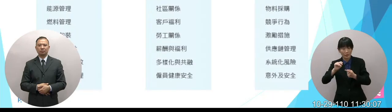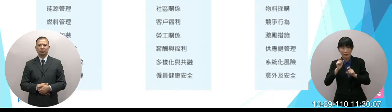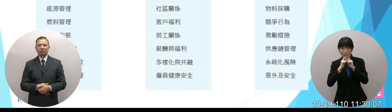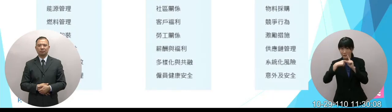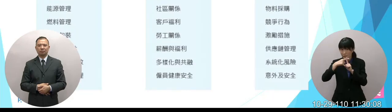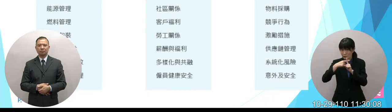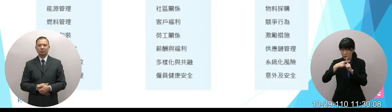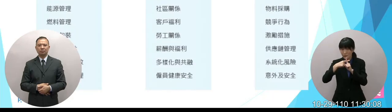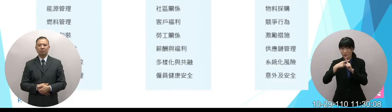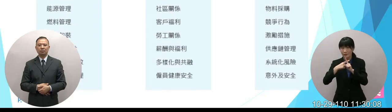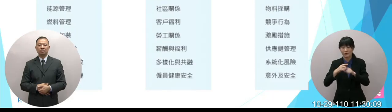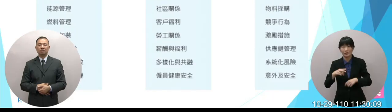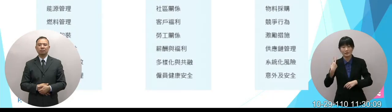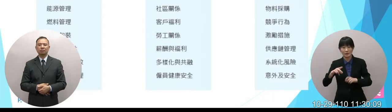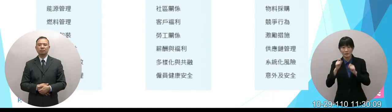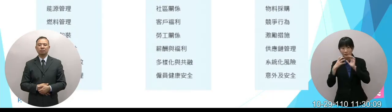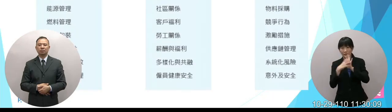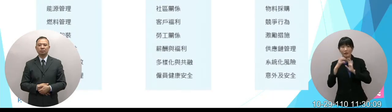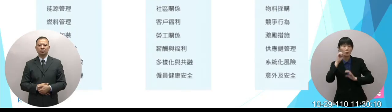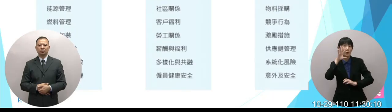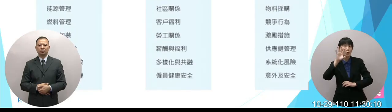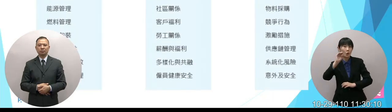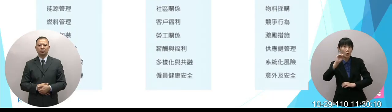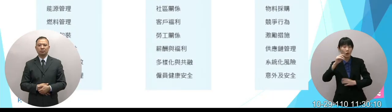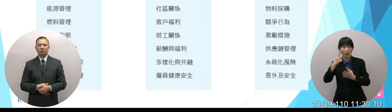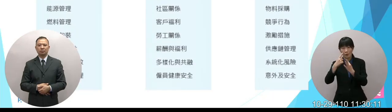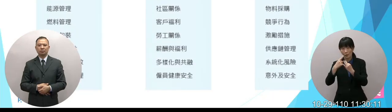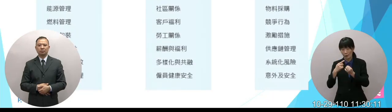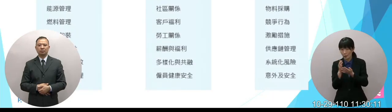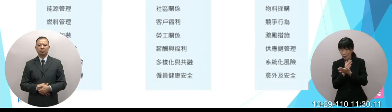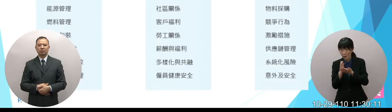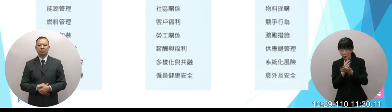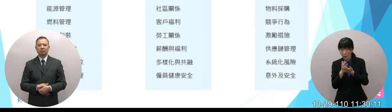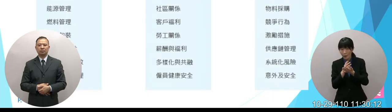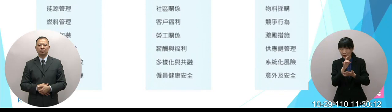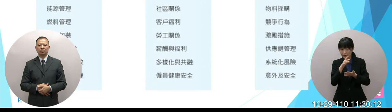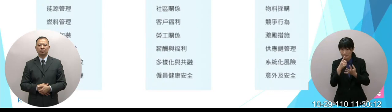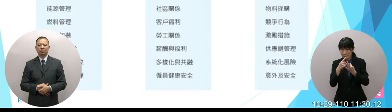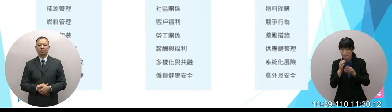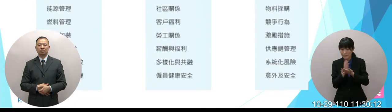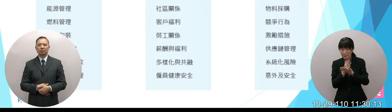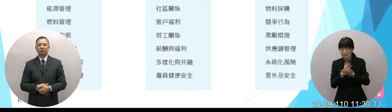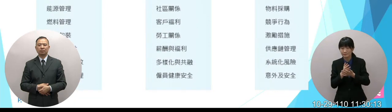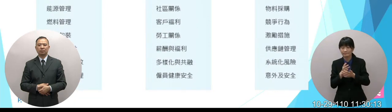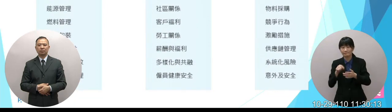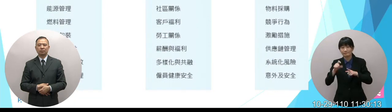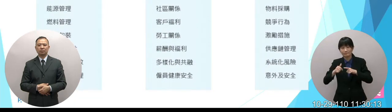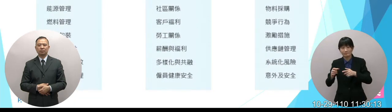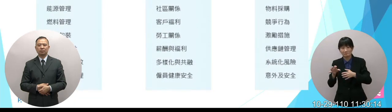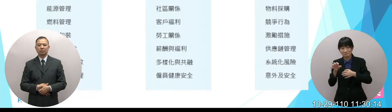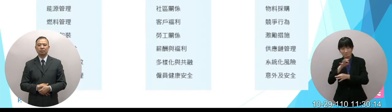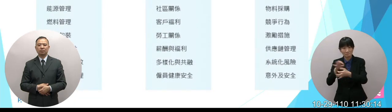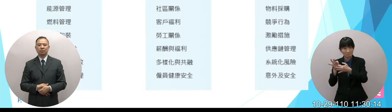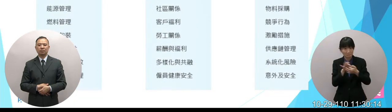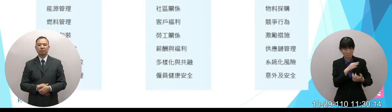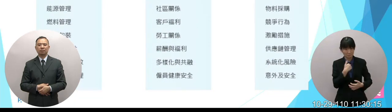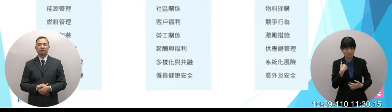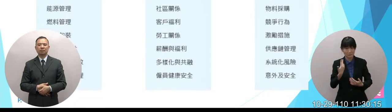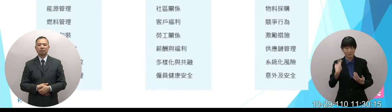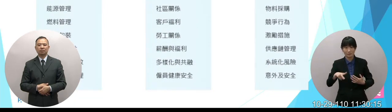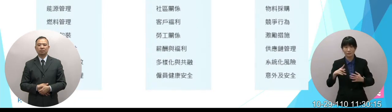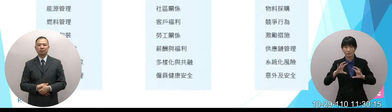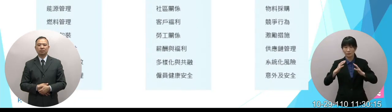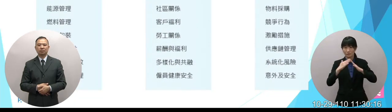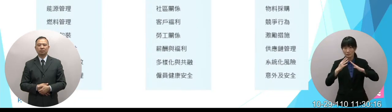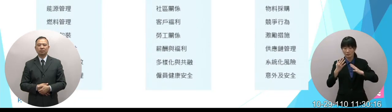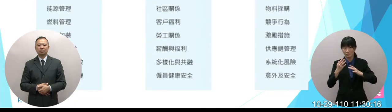质、品牌与声誉是否合于永续经营的理念。同样的，我在国家永续发展上，